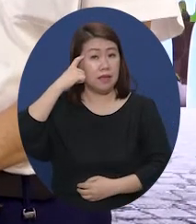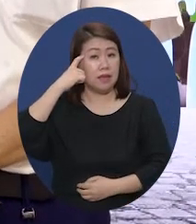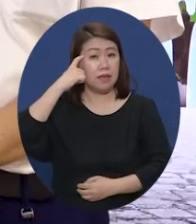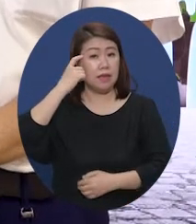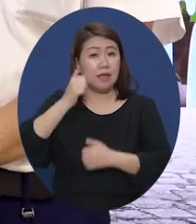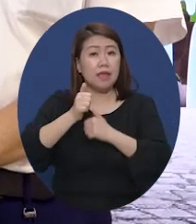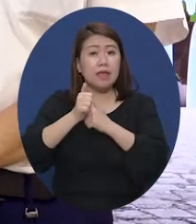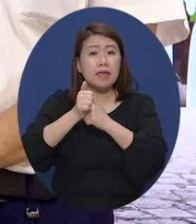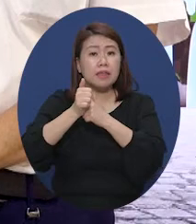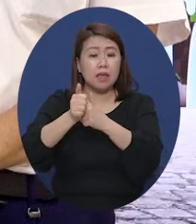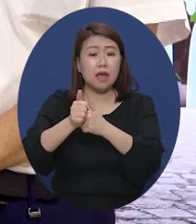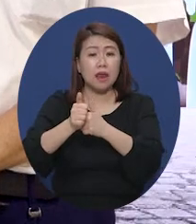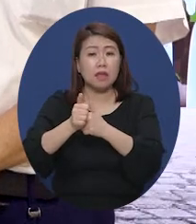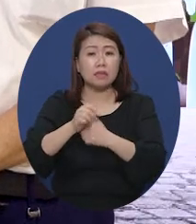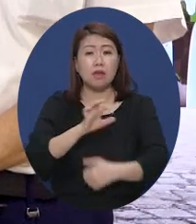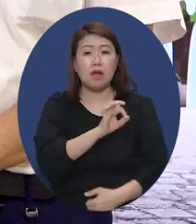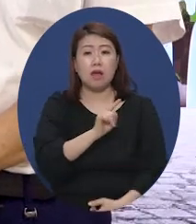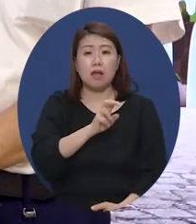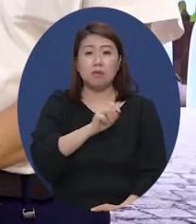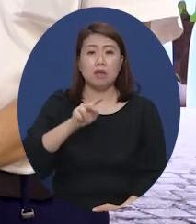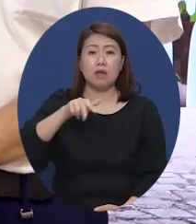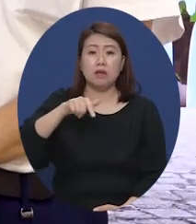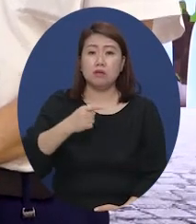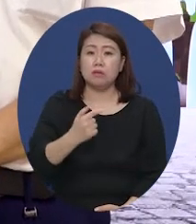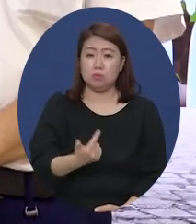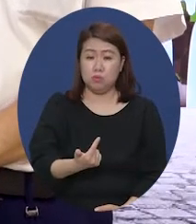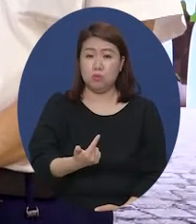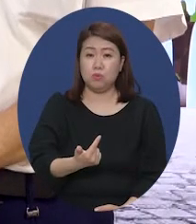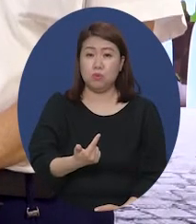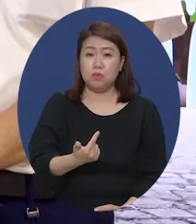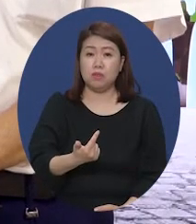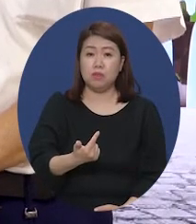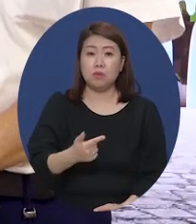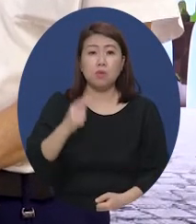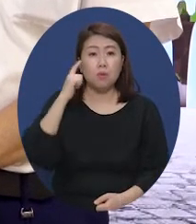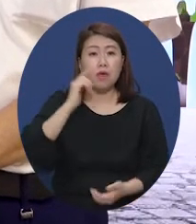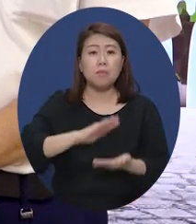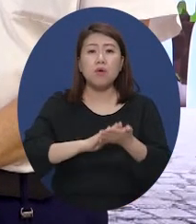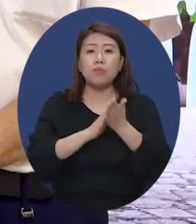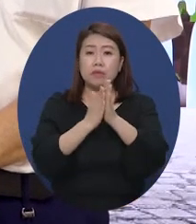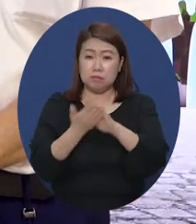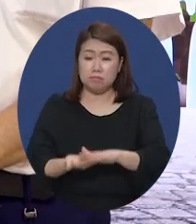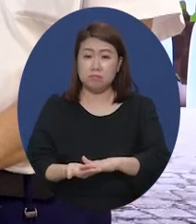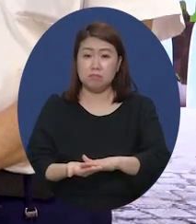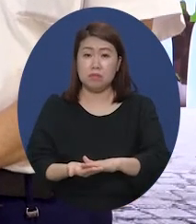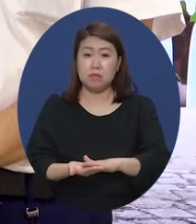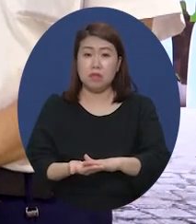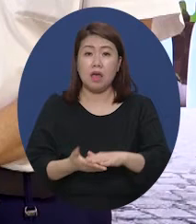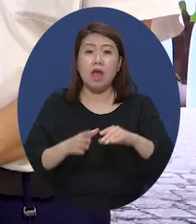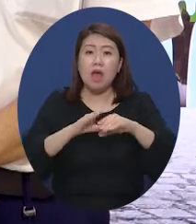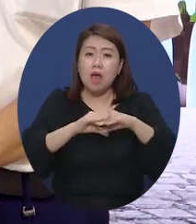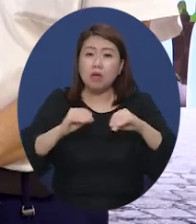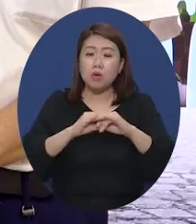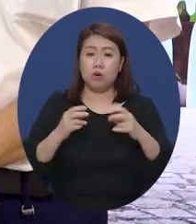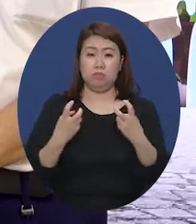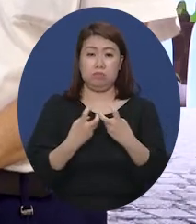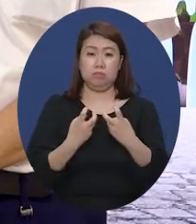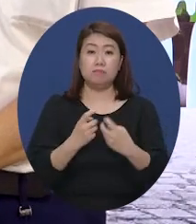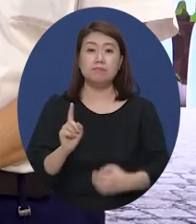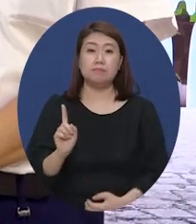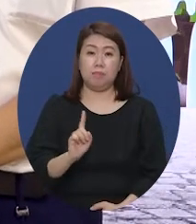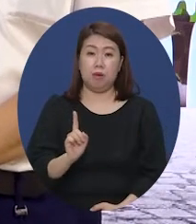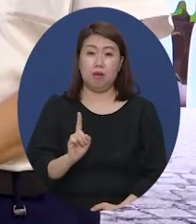차이에 따라서 아마존이 그렇게 왜 시달려야 하는가? 근본적인 원인이 무엇이고 또 해결점을 찾는다면